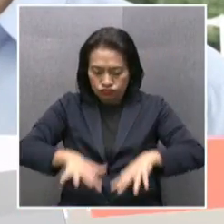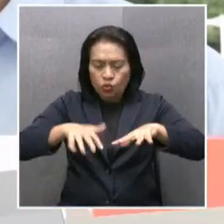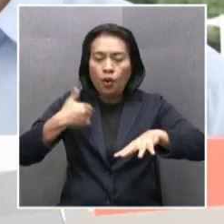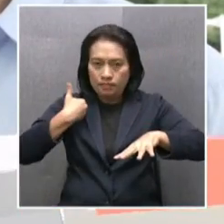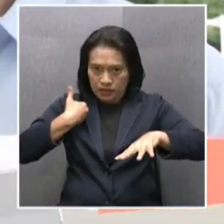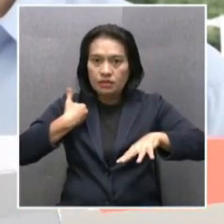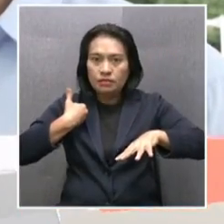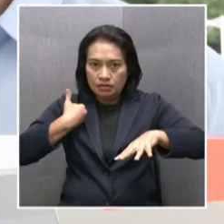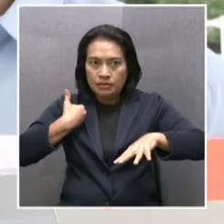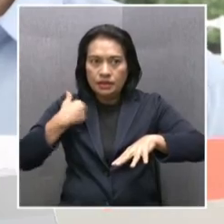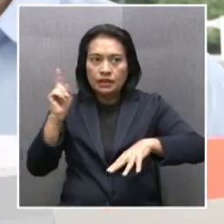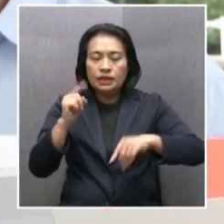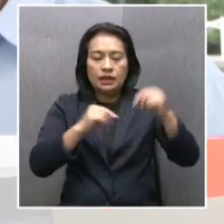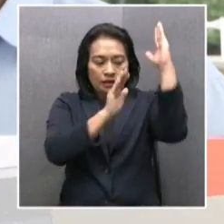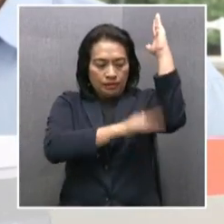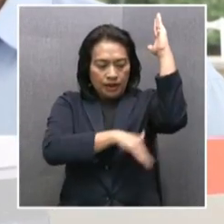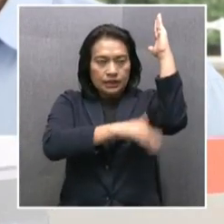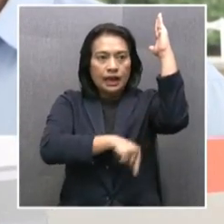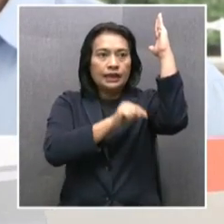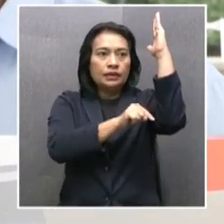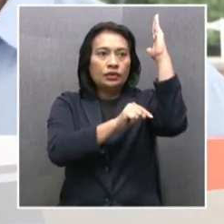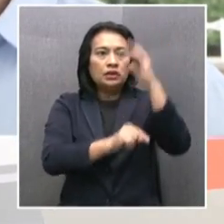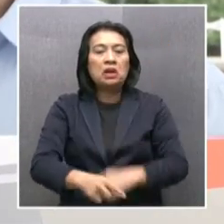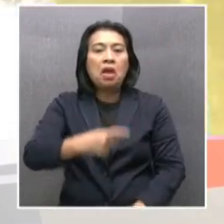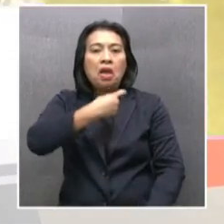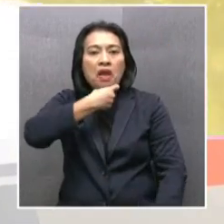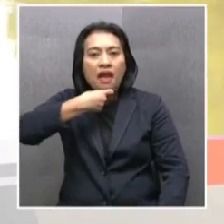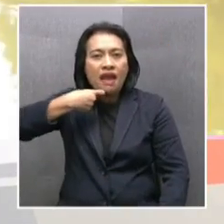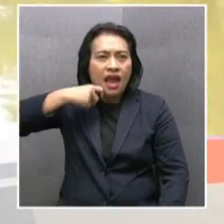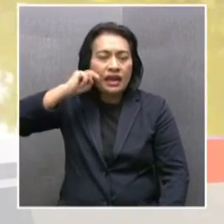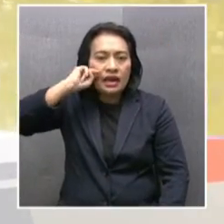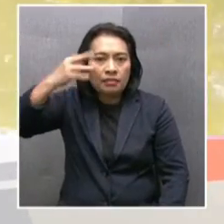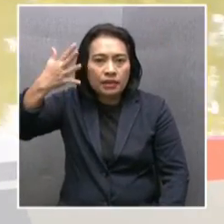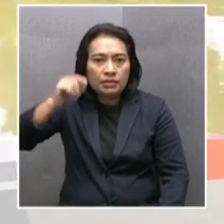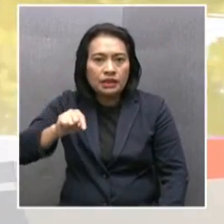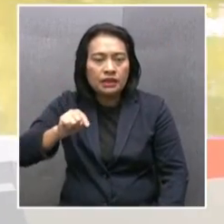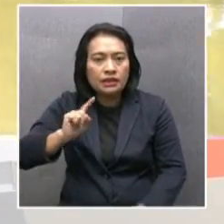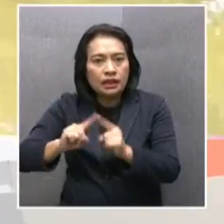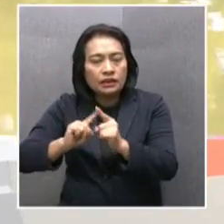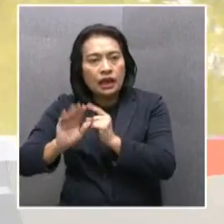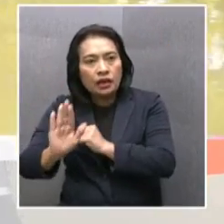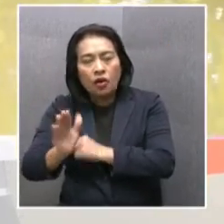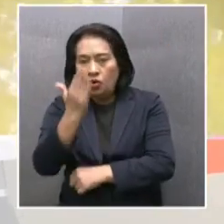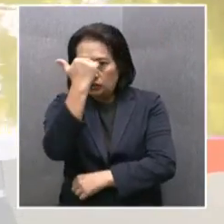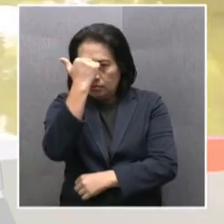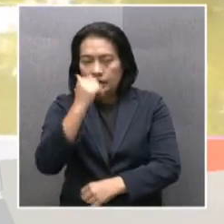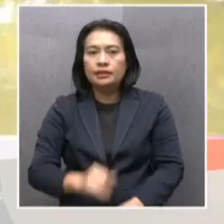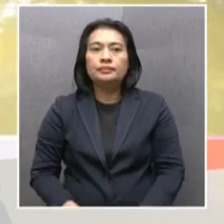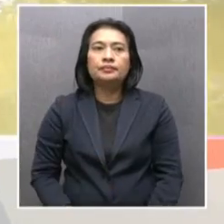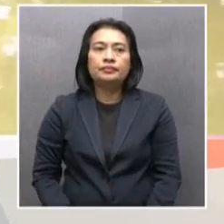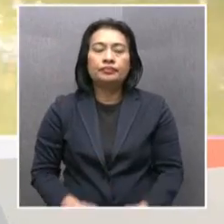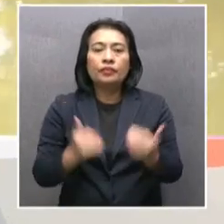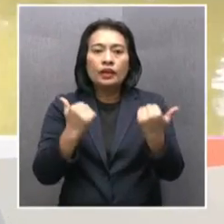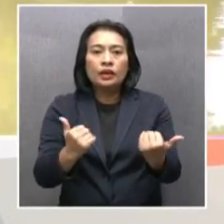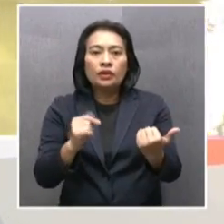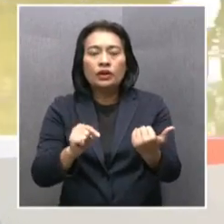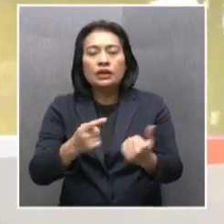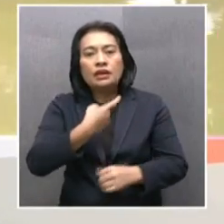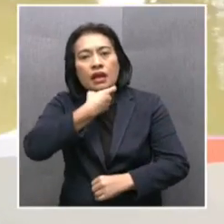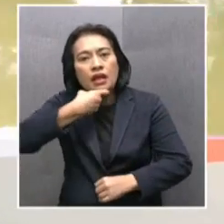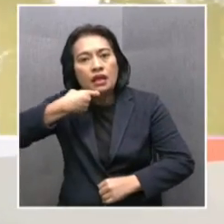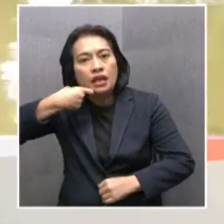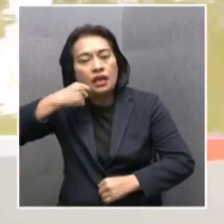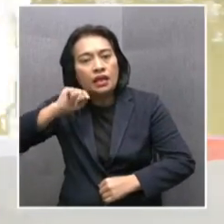ได้ส่วนพื้นที่ภาคใต้ที่ตอนนี้แล้งหนักในตอนนี้ไม่ได้เกิดเพราะเอลนินโญนะคะแต่ว่าเป็นเพราะเป็นช่วงปลายฤดูแล้งของในพื้น